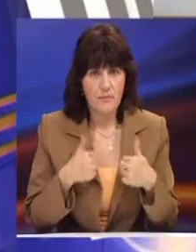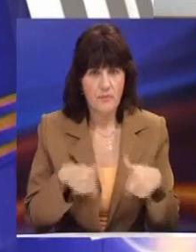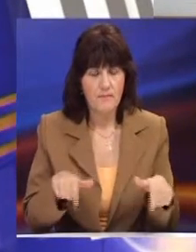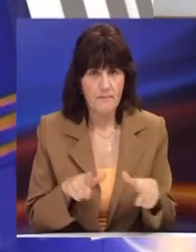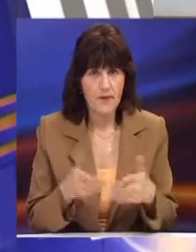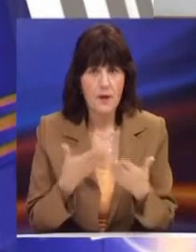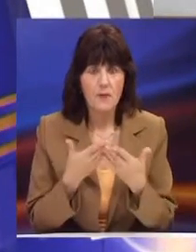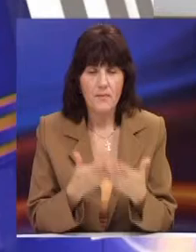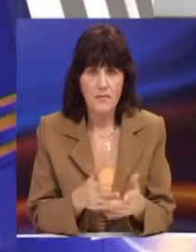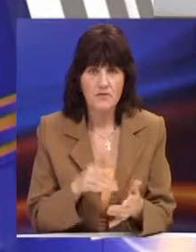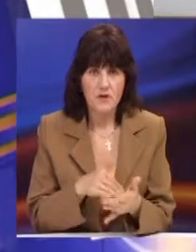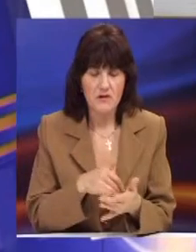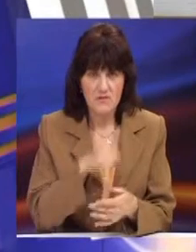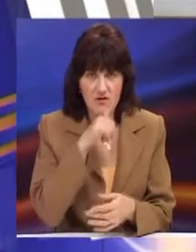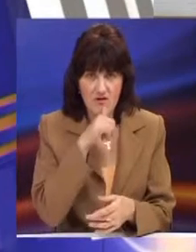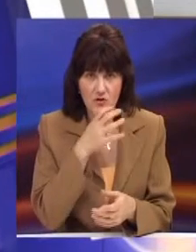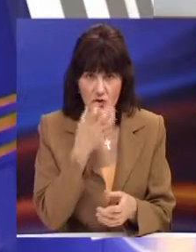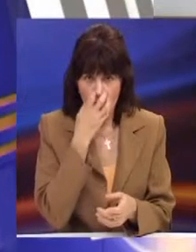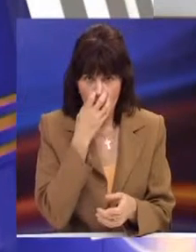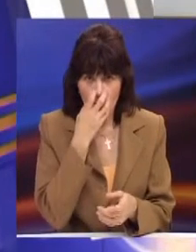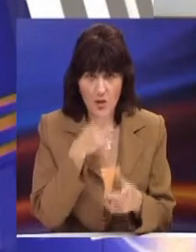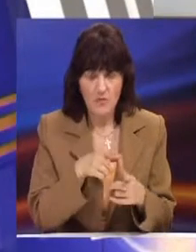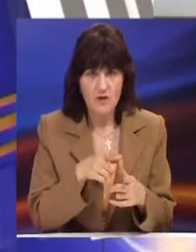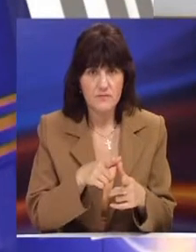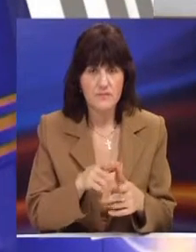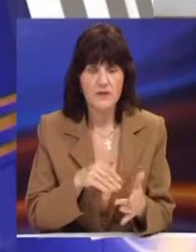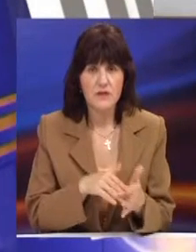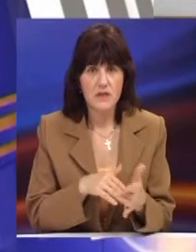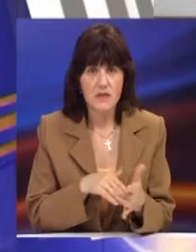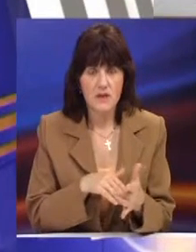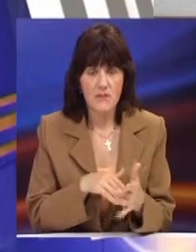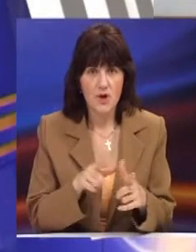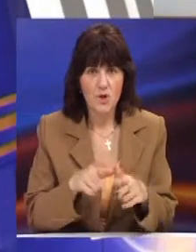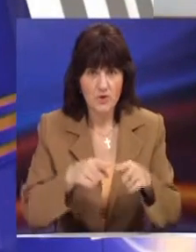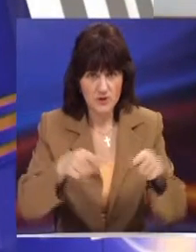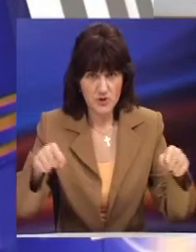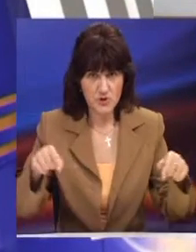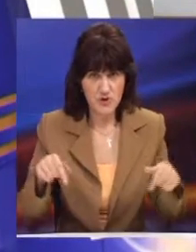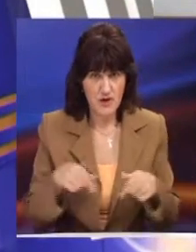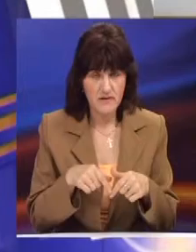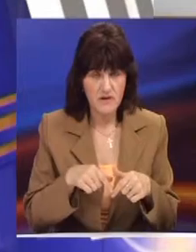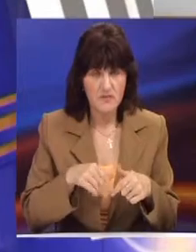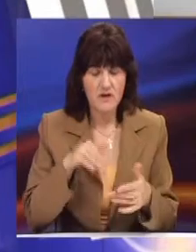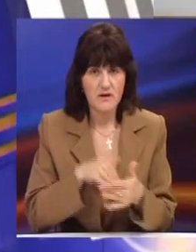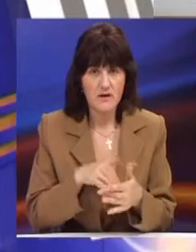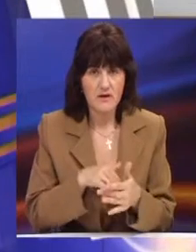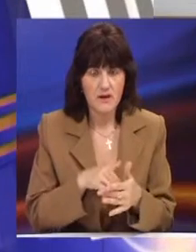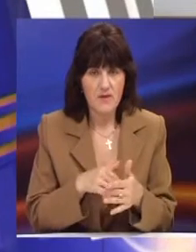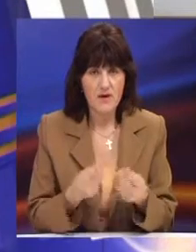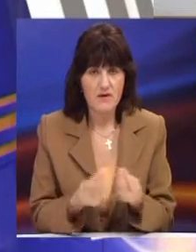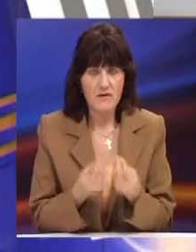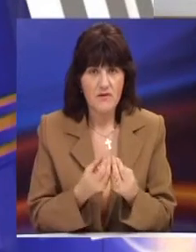mi preporučujemo da se ti vodomeri utople i to na sledeći način, da se, znači, u šahtama koje su plitke